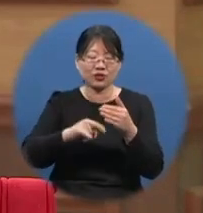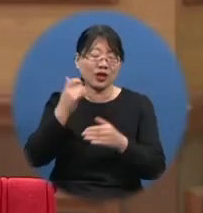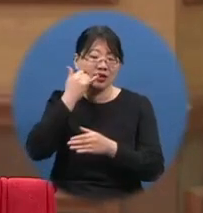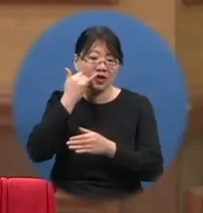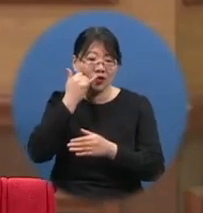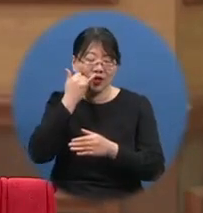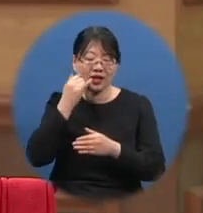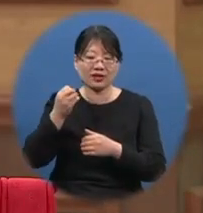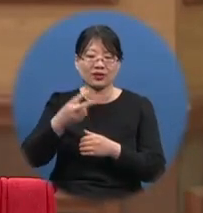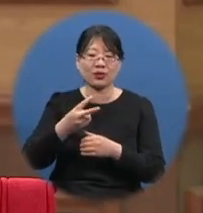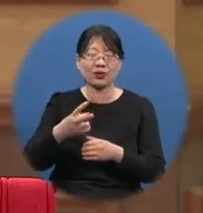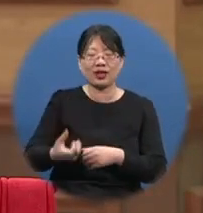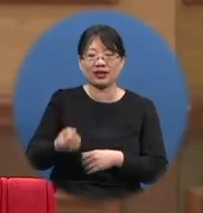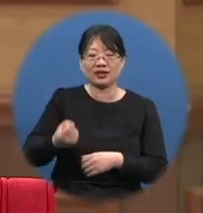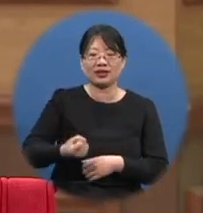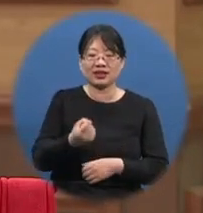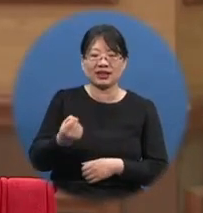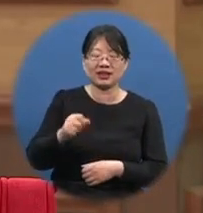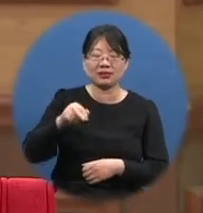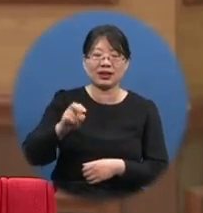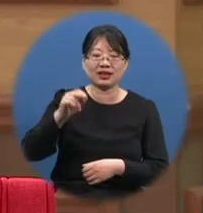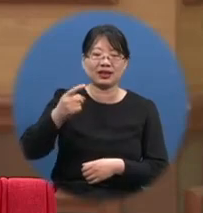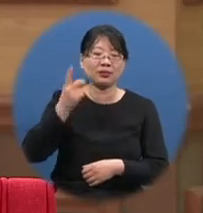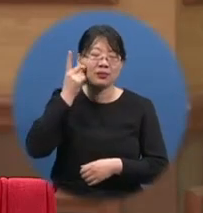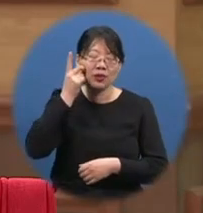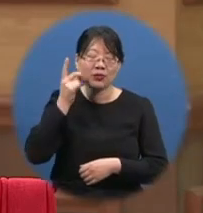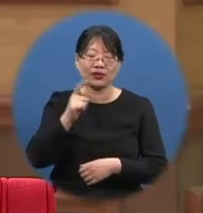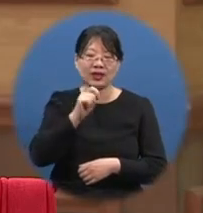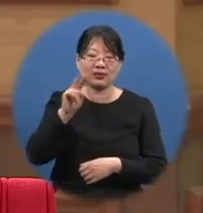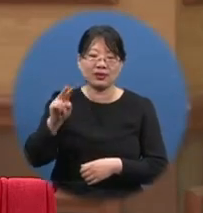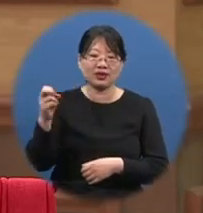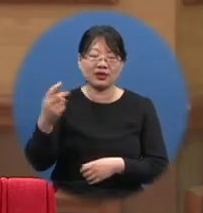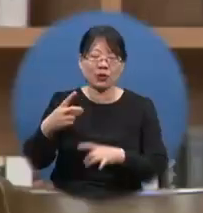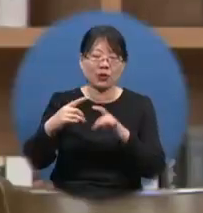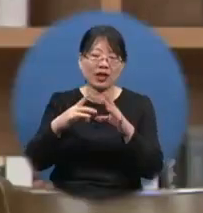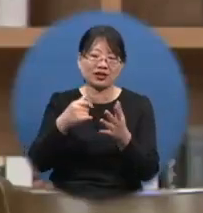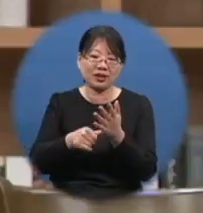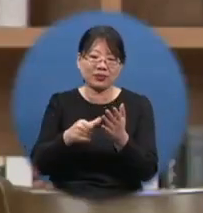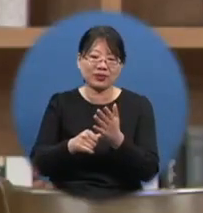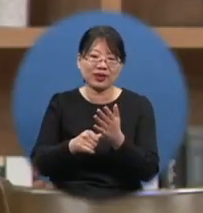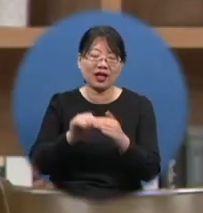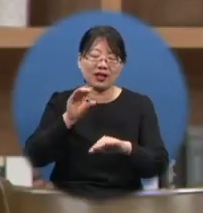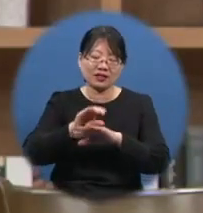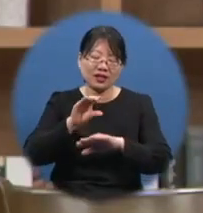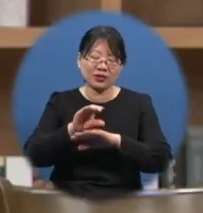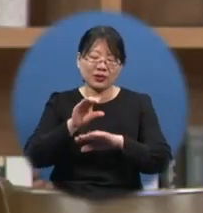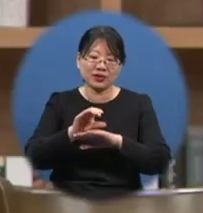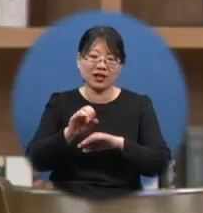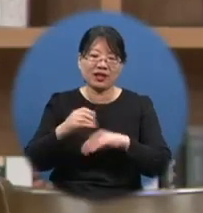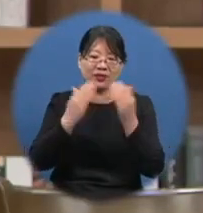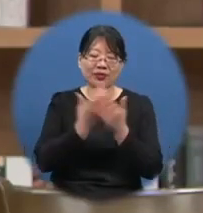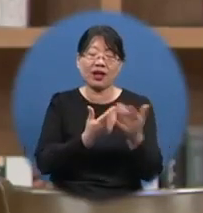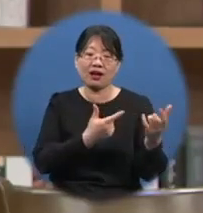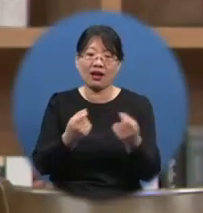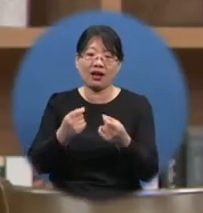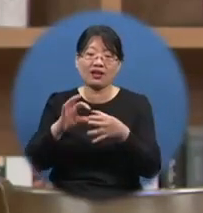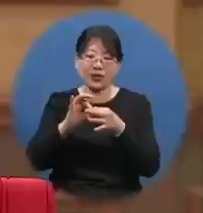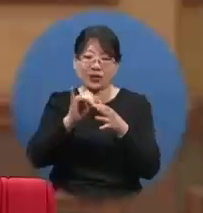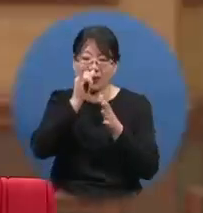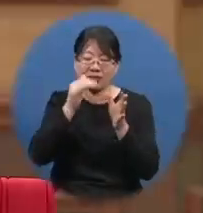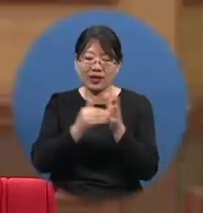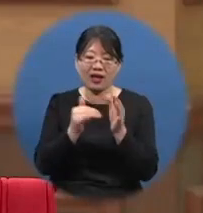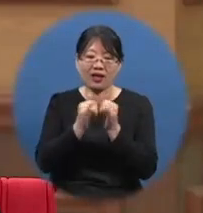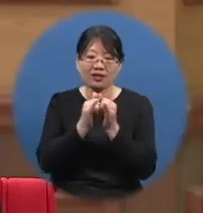전화기 들고 다니는 스마트폰, TV, 가전제품, 냉장고, 자동차 다 연결돼서